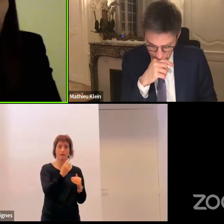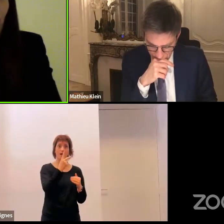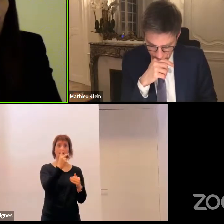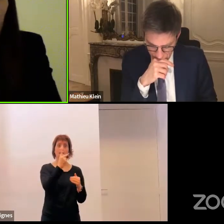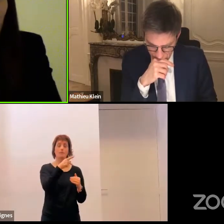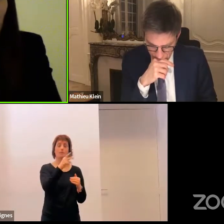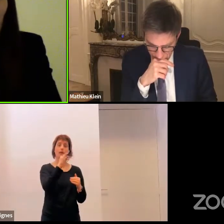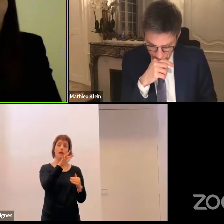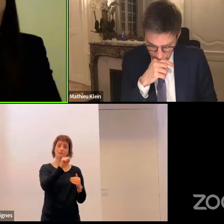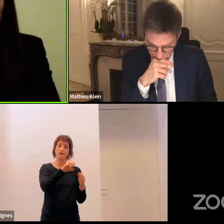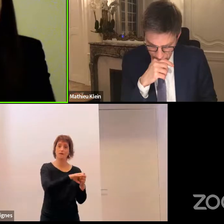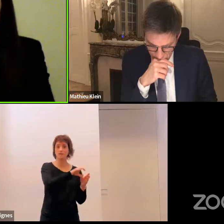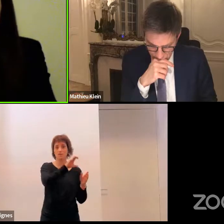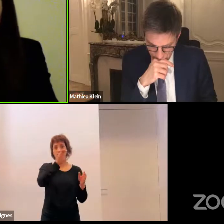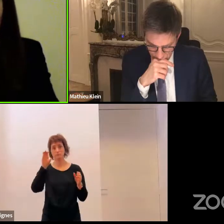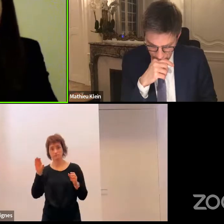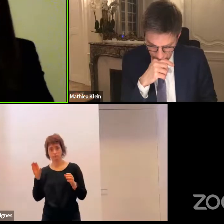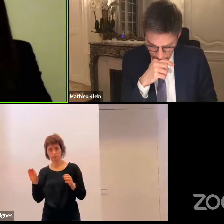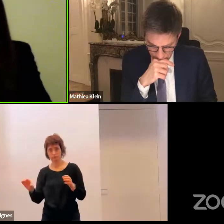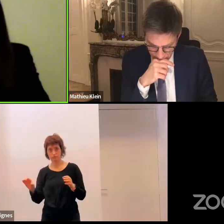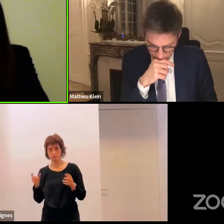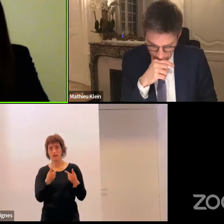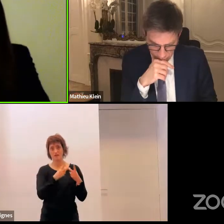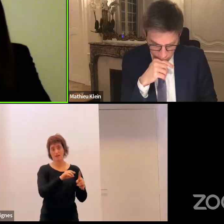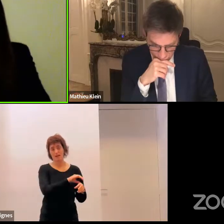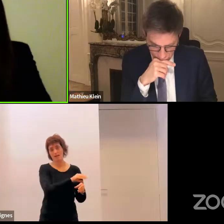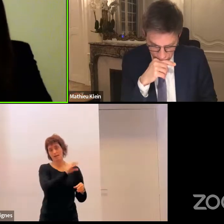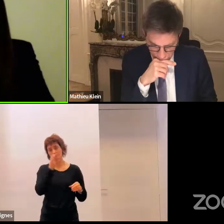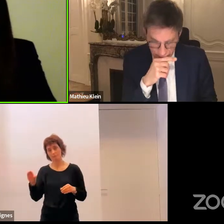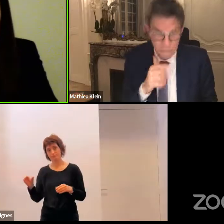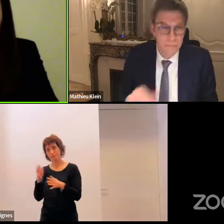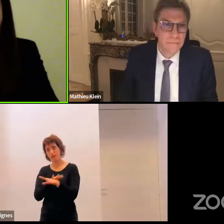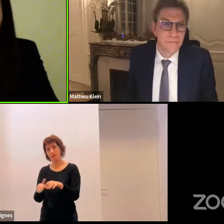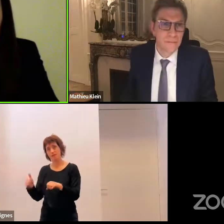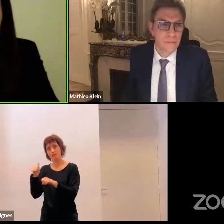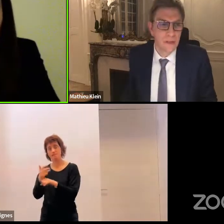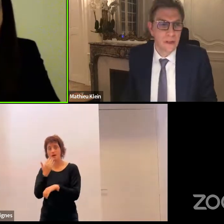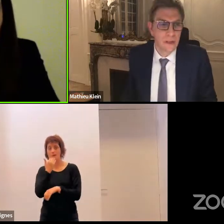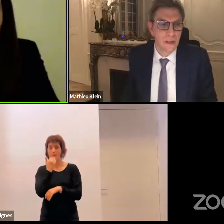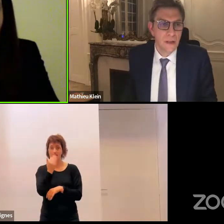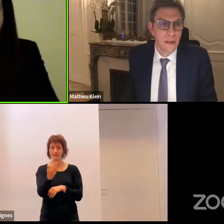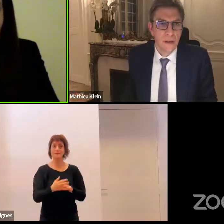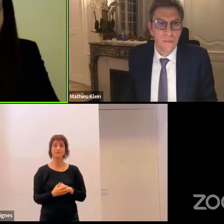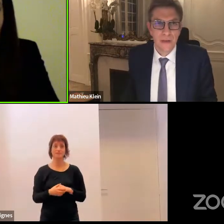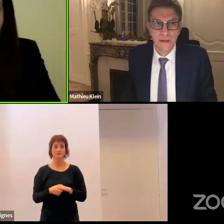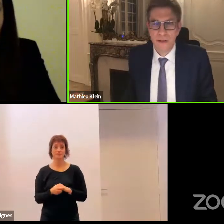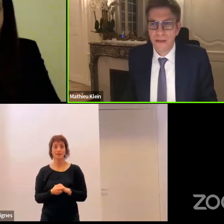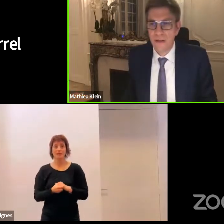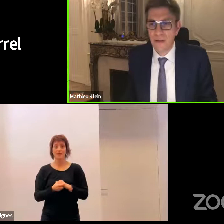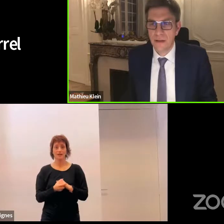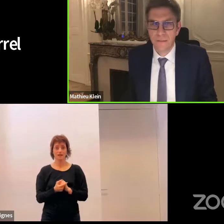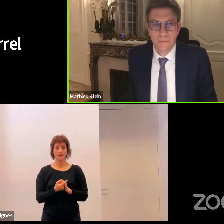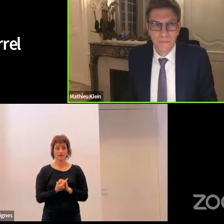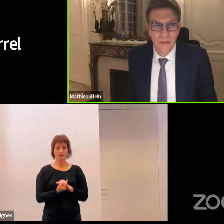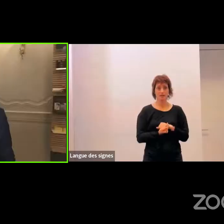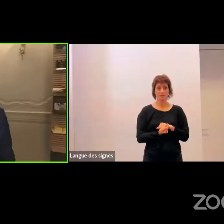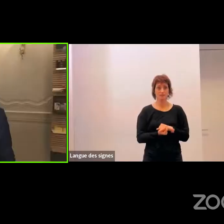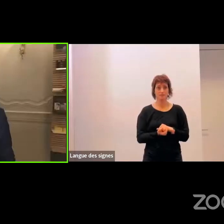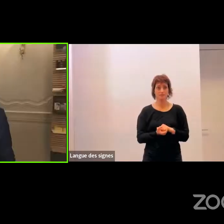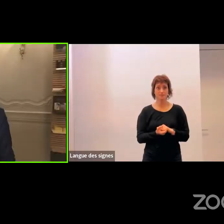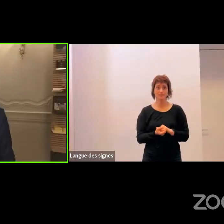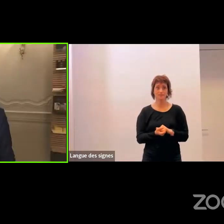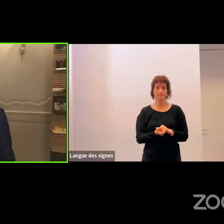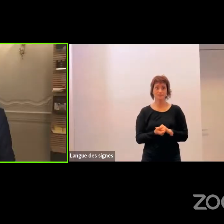forfaits de postes stationnement entre la ville et la métropole. Je vous remercie. Merci. N'y